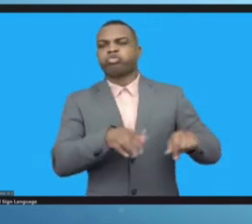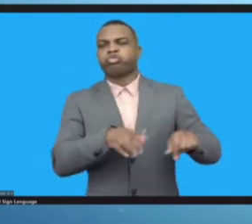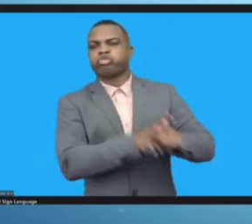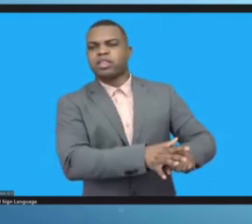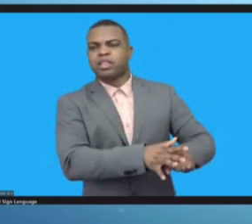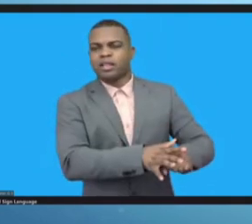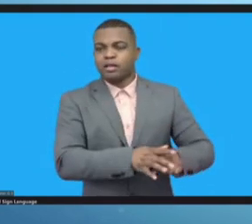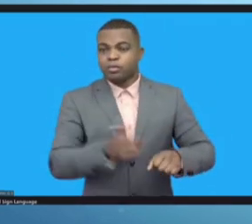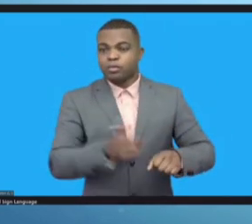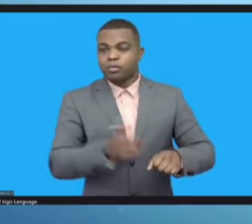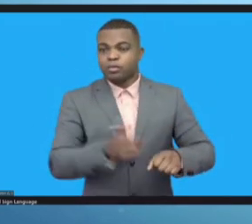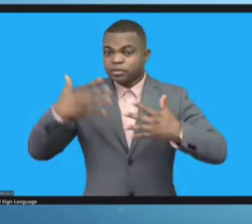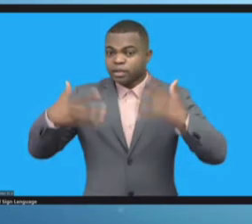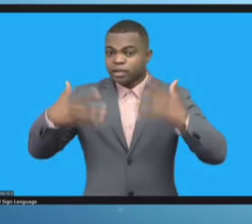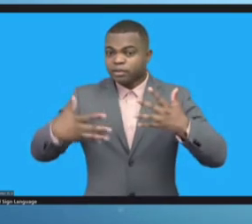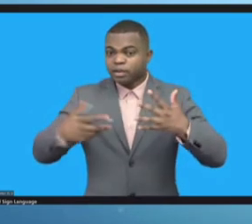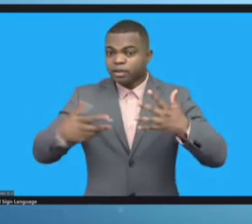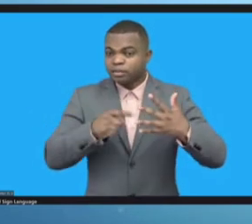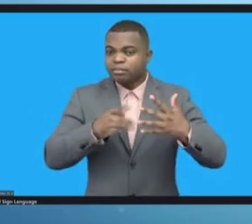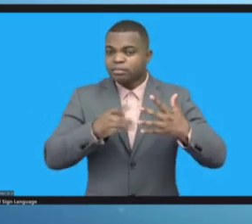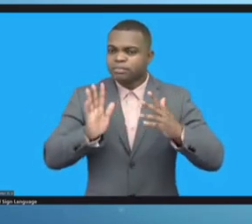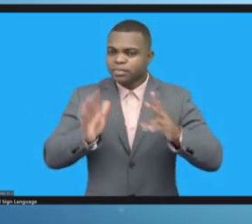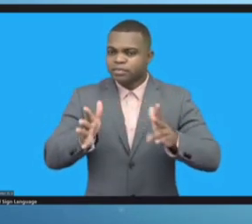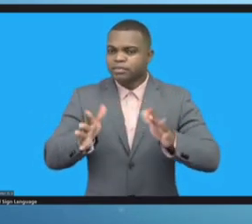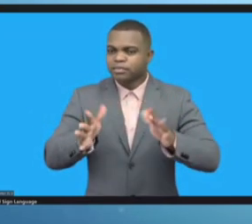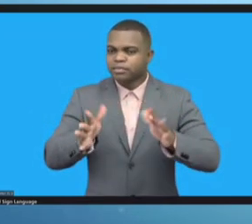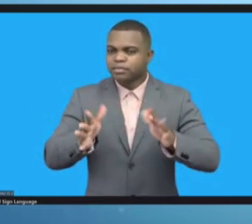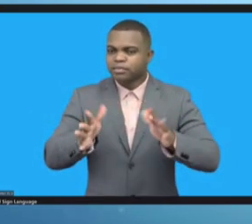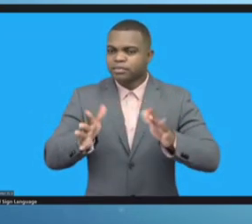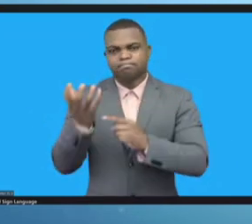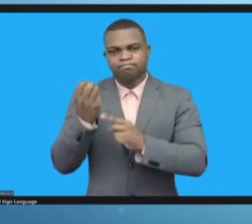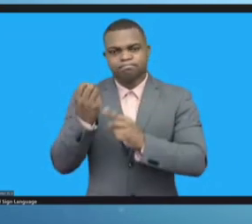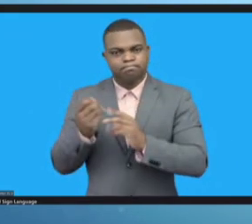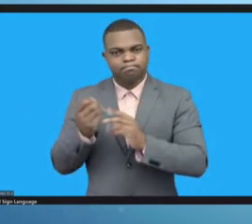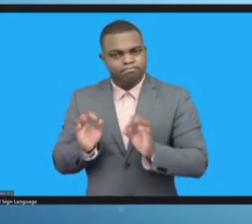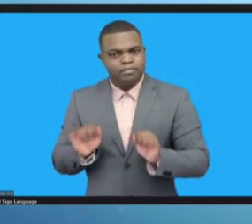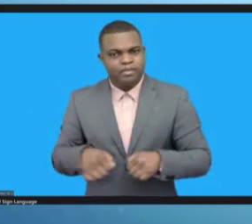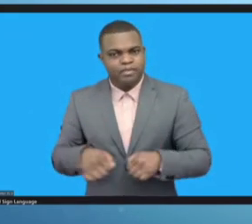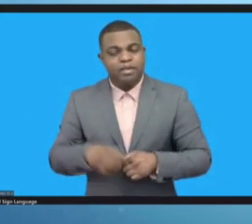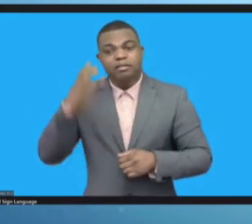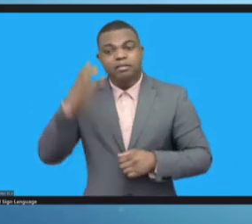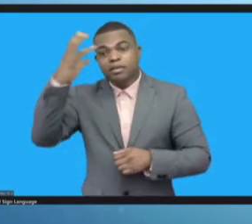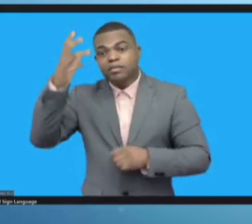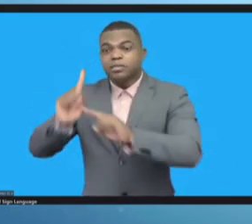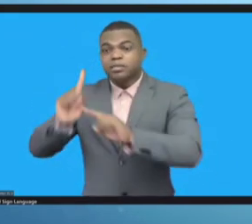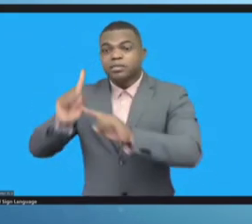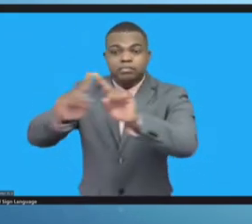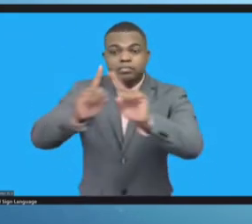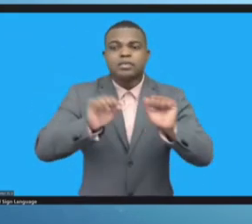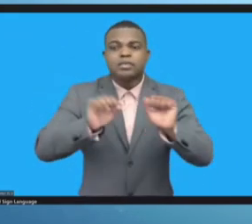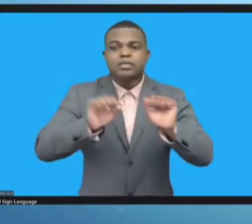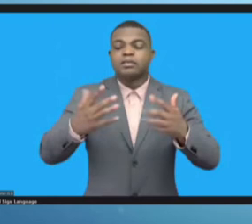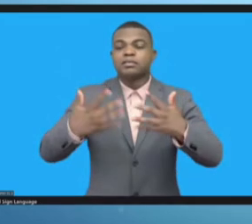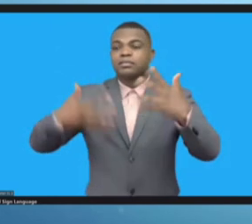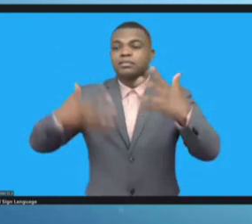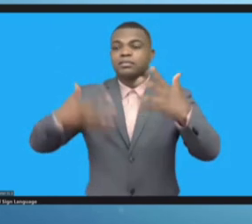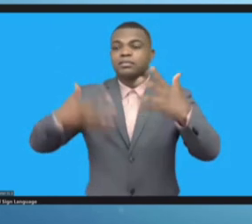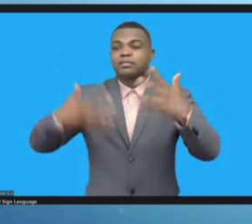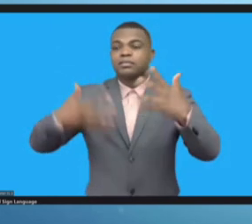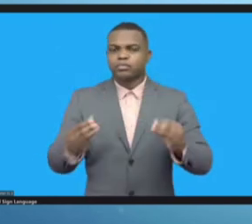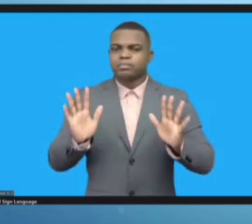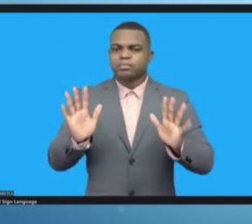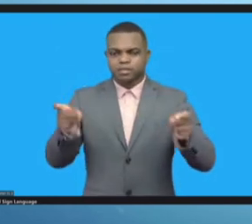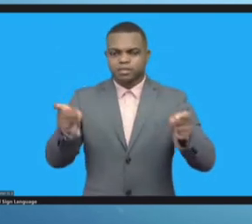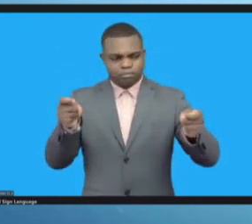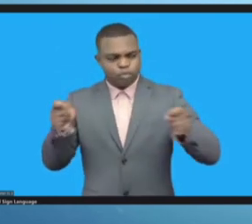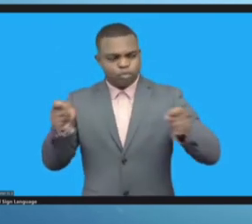pour contrôler leurs citoyens, il faudrait qu'on continue à œuvrer pour un avenir numérique équitable,